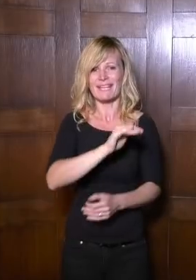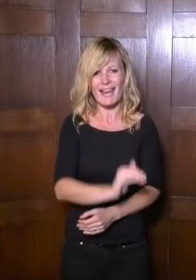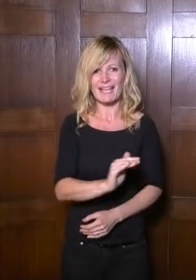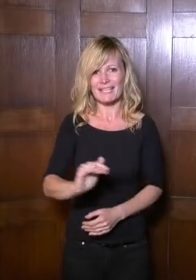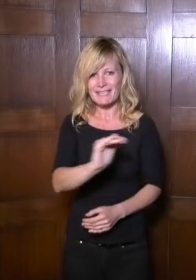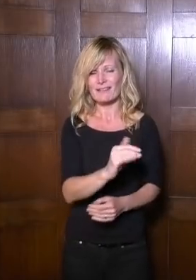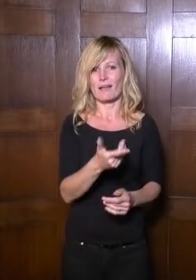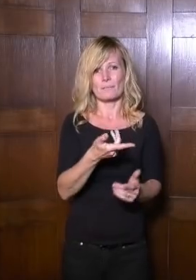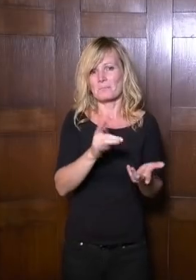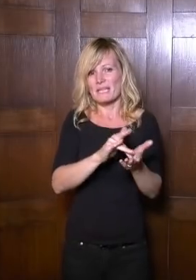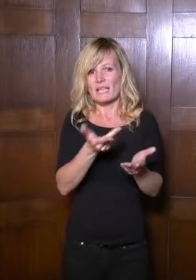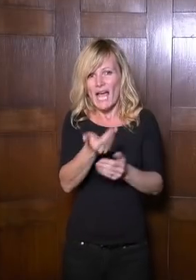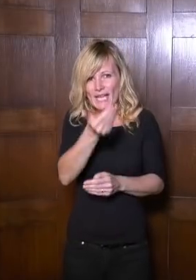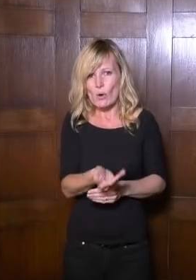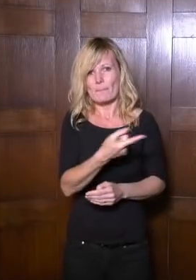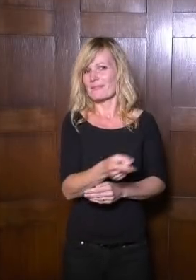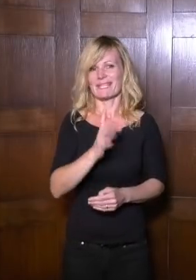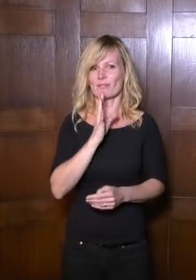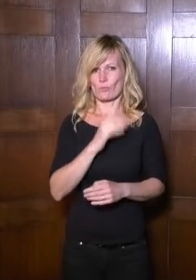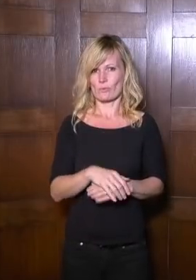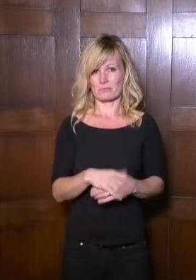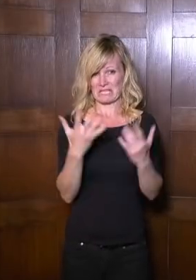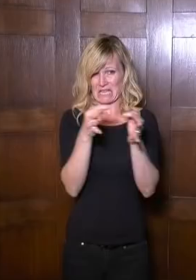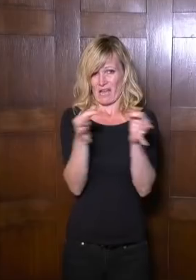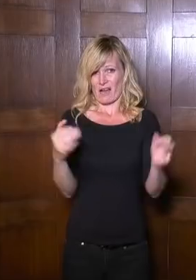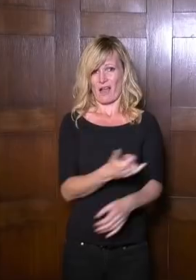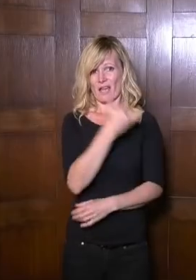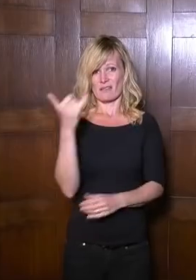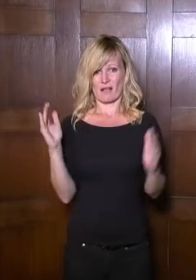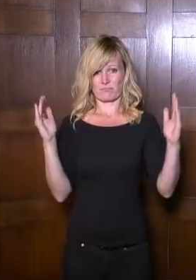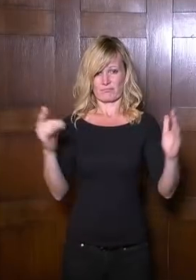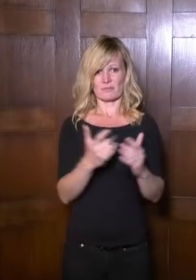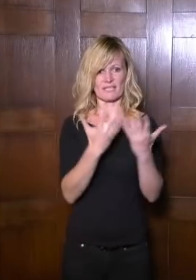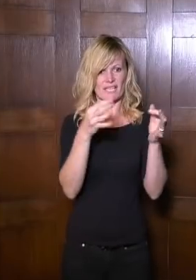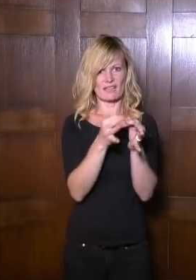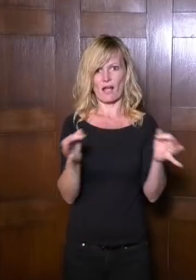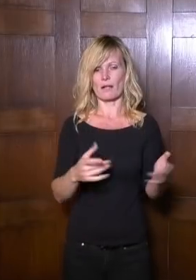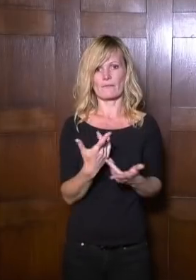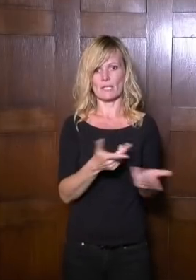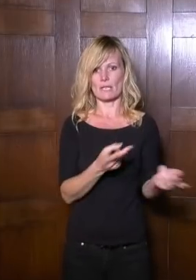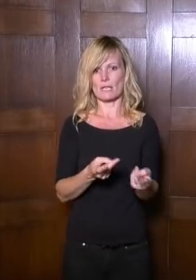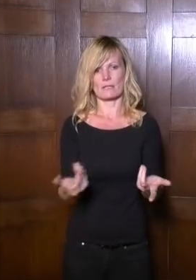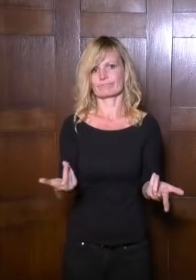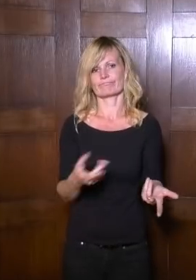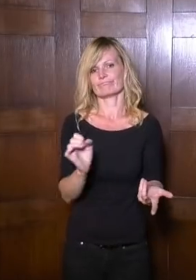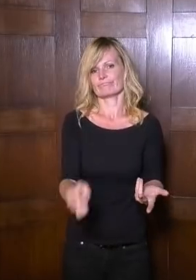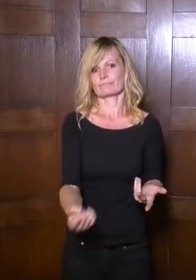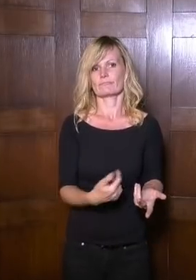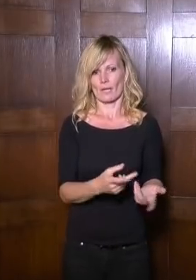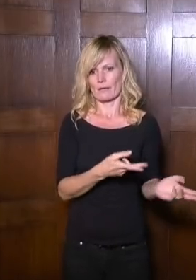Einkommen einfach nicht aus, um da wirklich mal ein Kind auszukurieren. Deswegen finde ich es eben jetzt auch so gut, diese Regelung zu